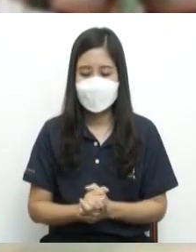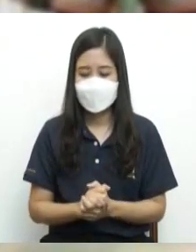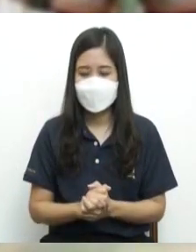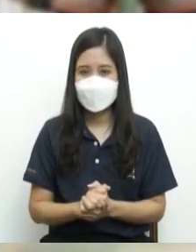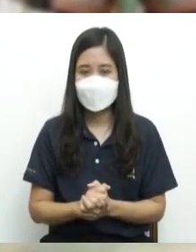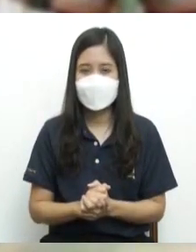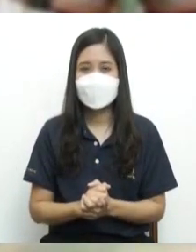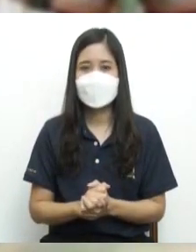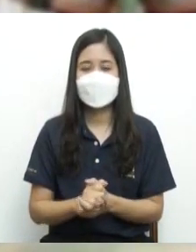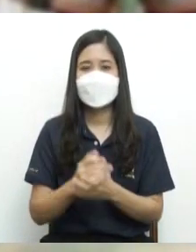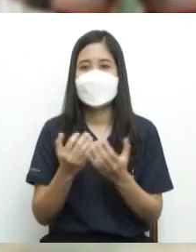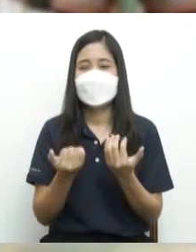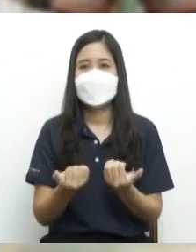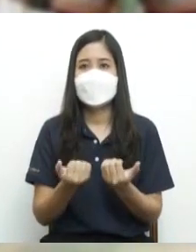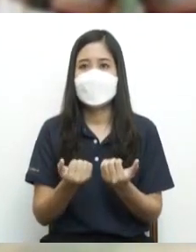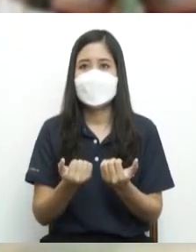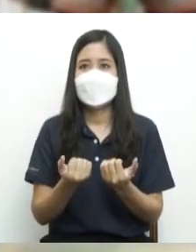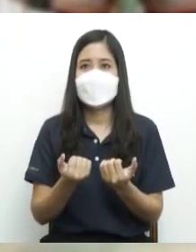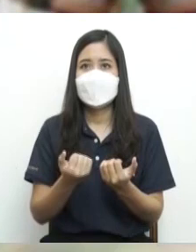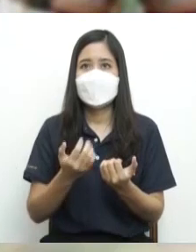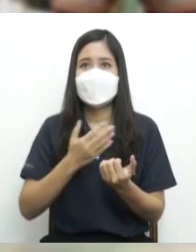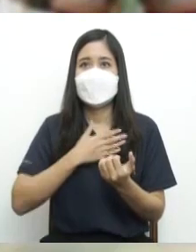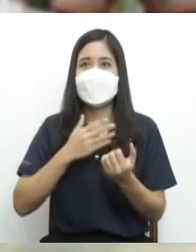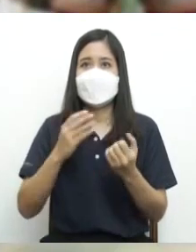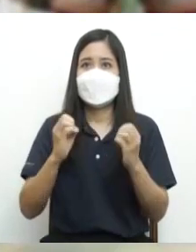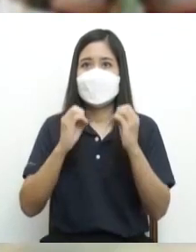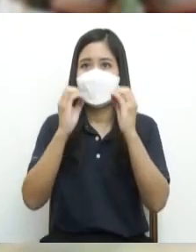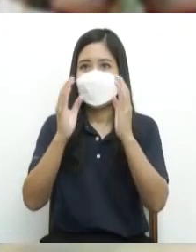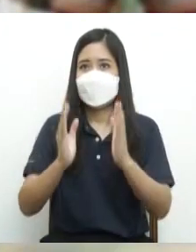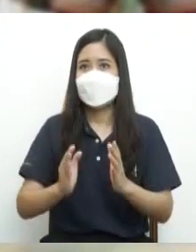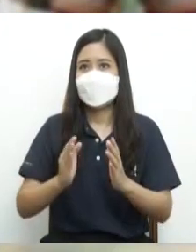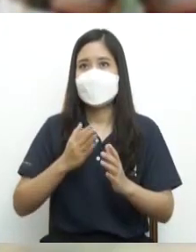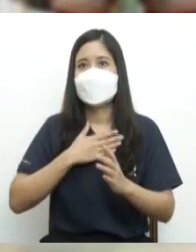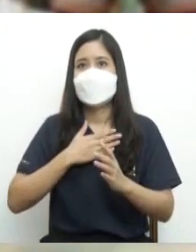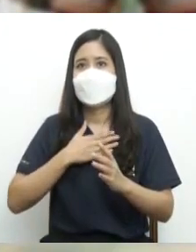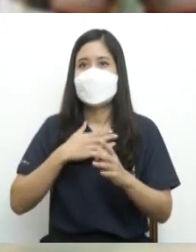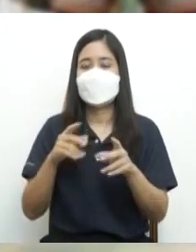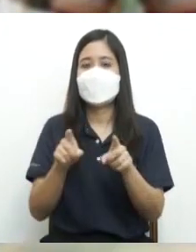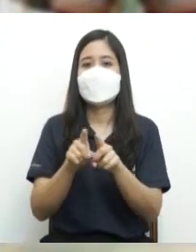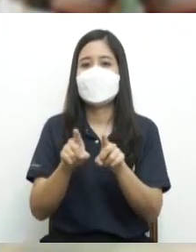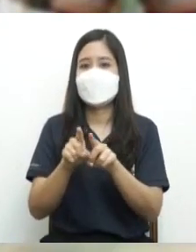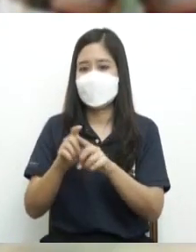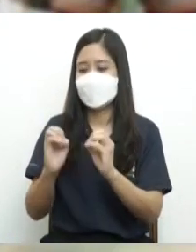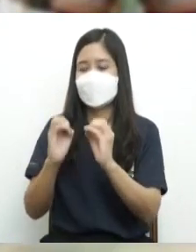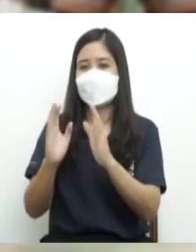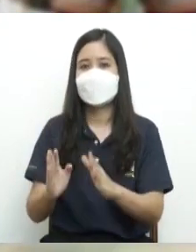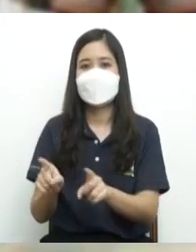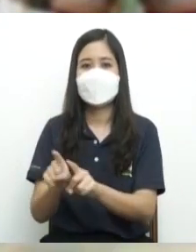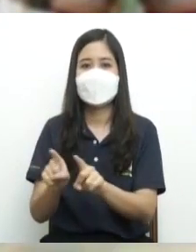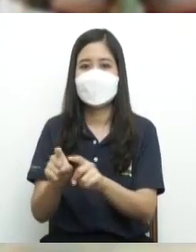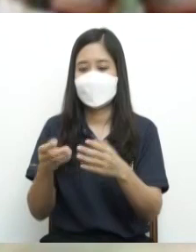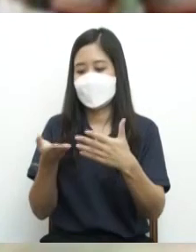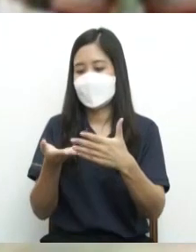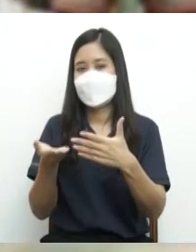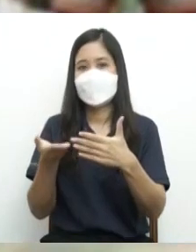ตก็ใกล้เคียงกันท่านบอกว่าท่านเป็นครูหนึ่งผมถ้าไปดูในกพ.7ผมก็เหมือนท่านสนิทเลยคือเป็นครูหนึ่งเหมือนกันนะครับเ